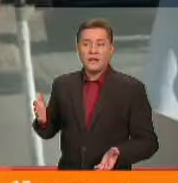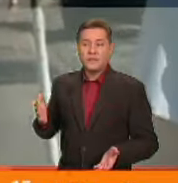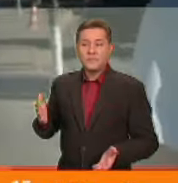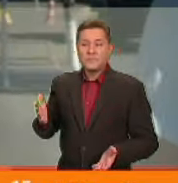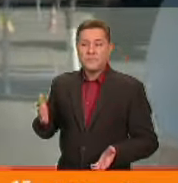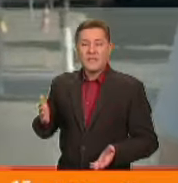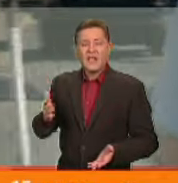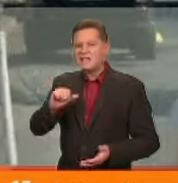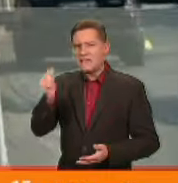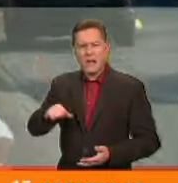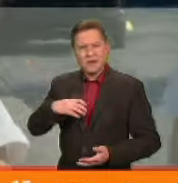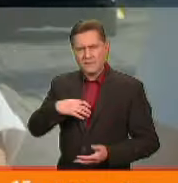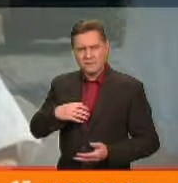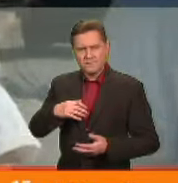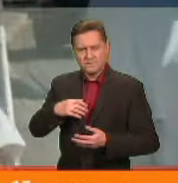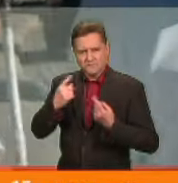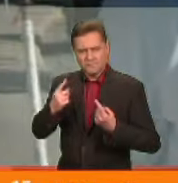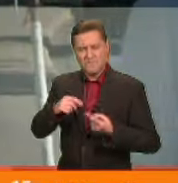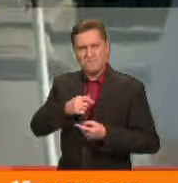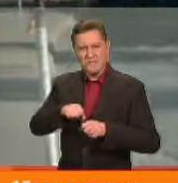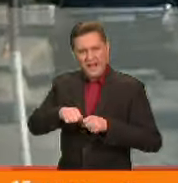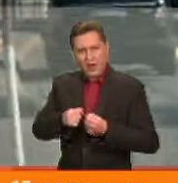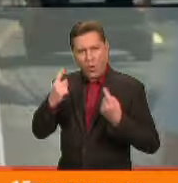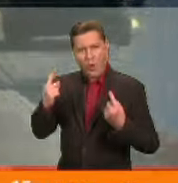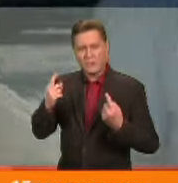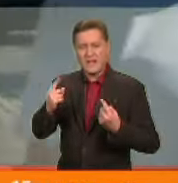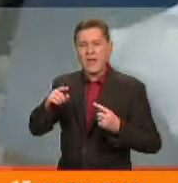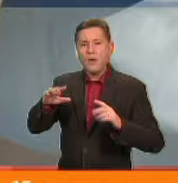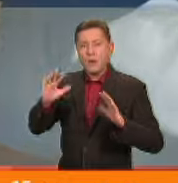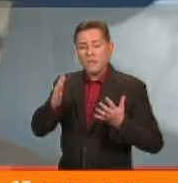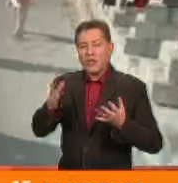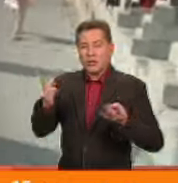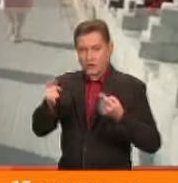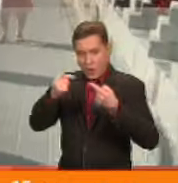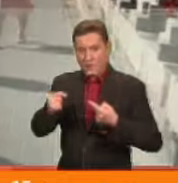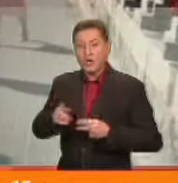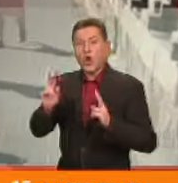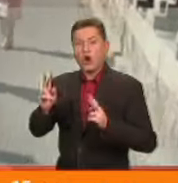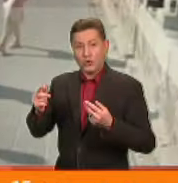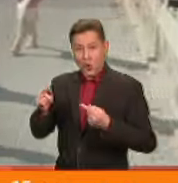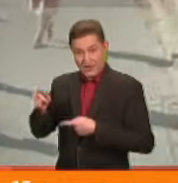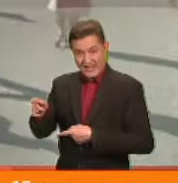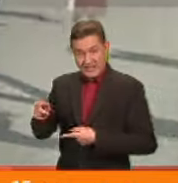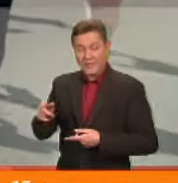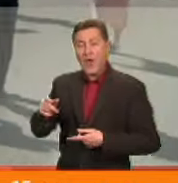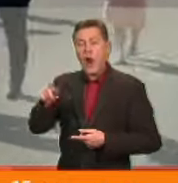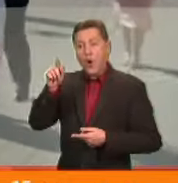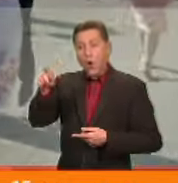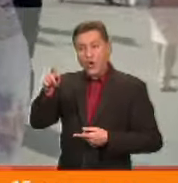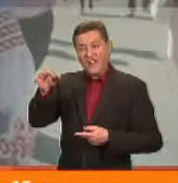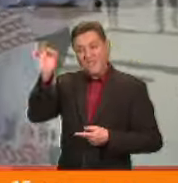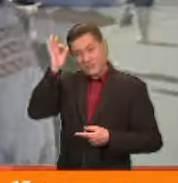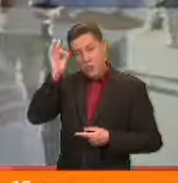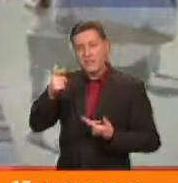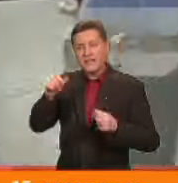действительно в самый переломный момент нужно определиться, кто ты. Я знаю, кто я. Виноградов вспомнил, что где-то в